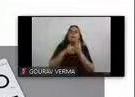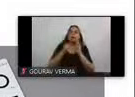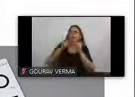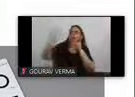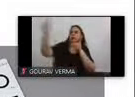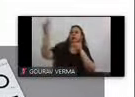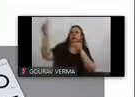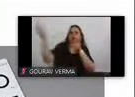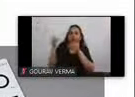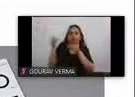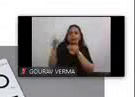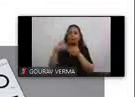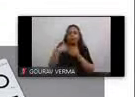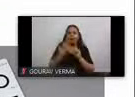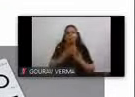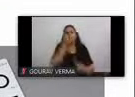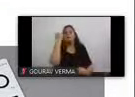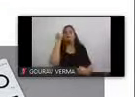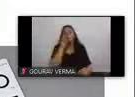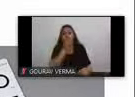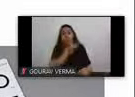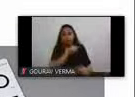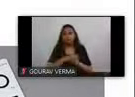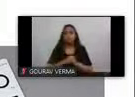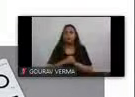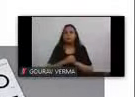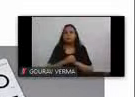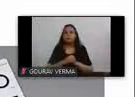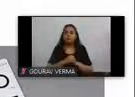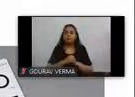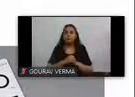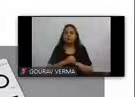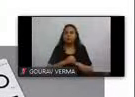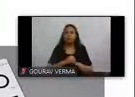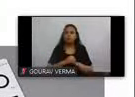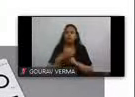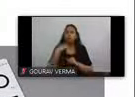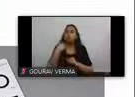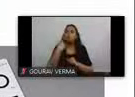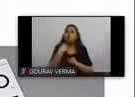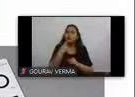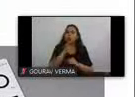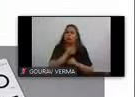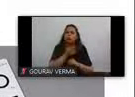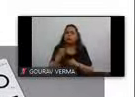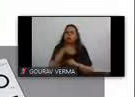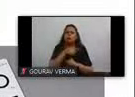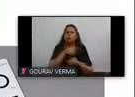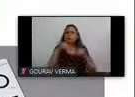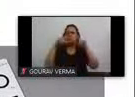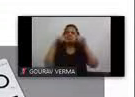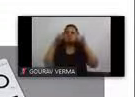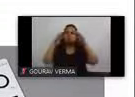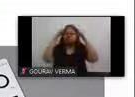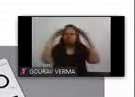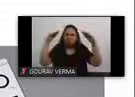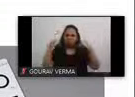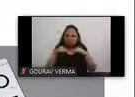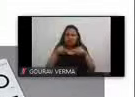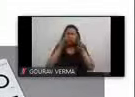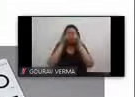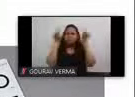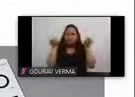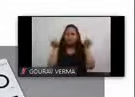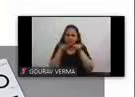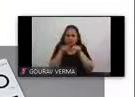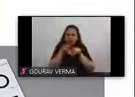देख सकते हैं. एंड फॉर चिल्ड्रन हु आर नॉट फेमिलियर विद दी सिंबल्स, इट इज बेटर टू पहले आप